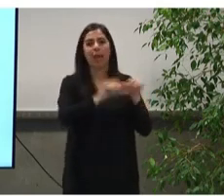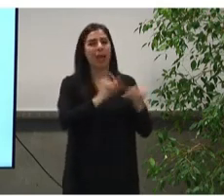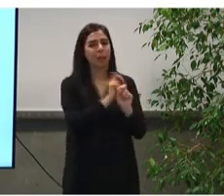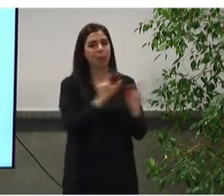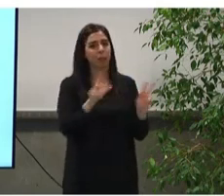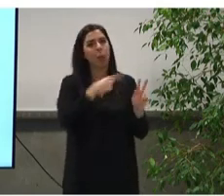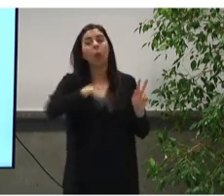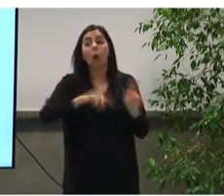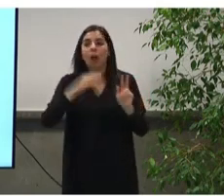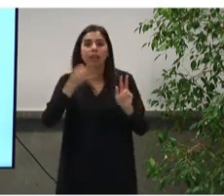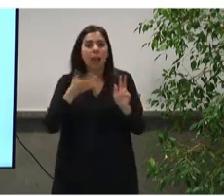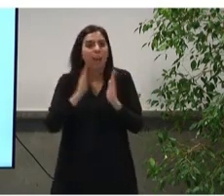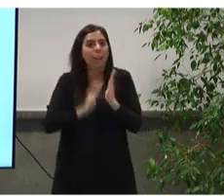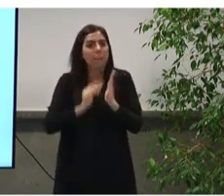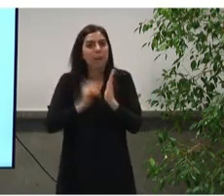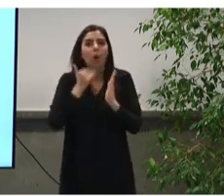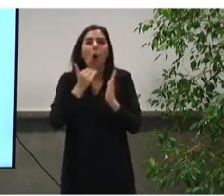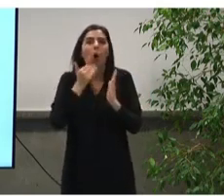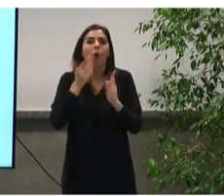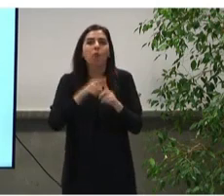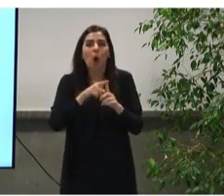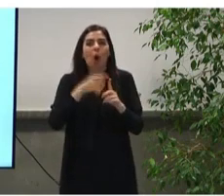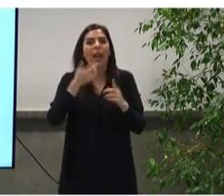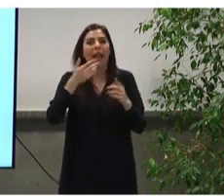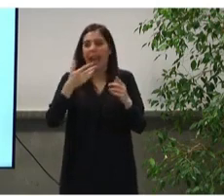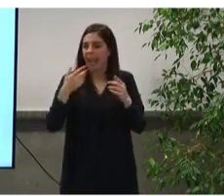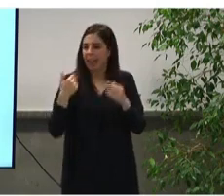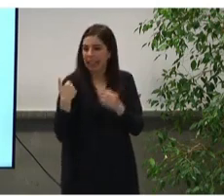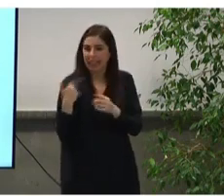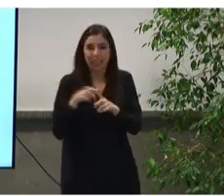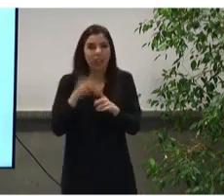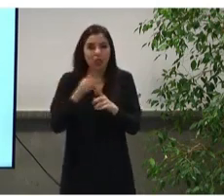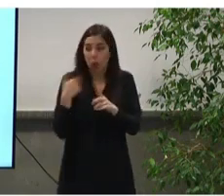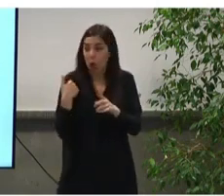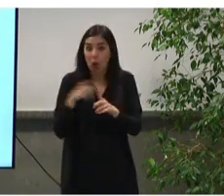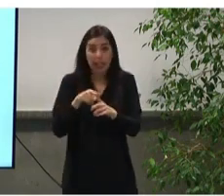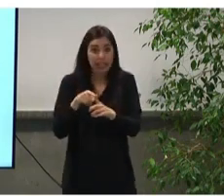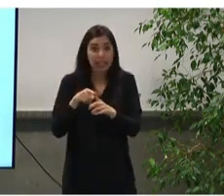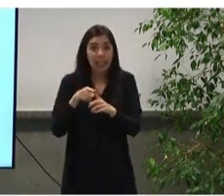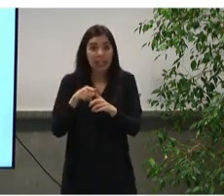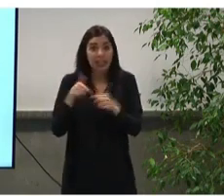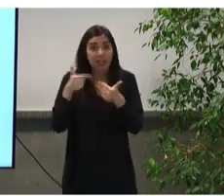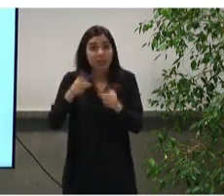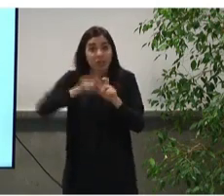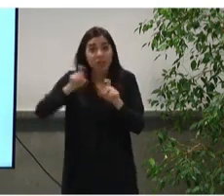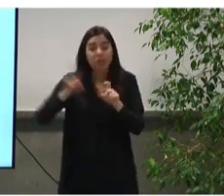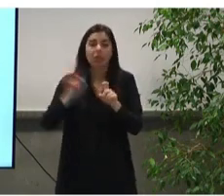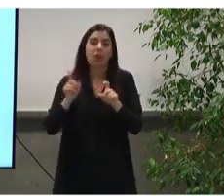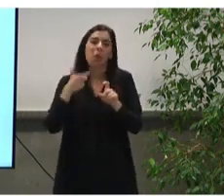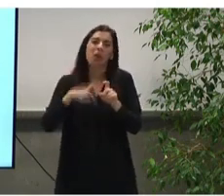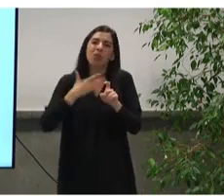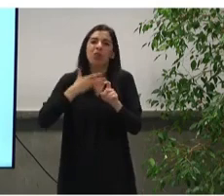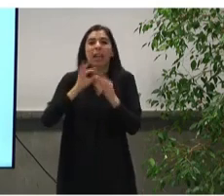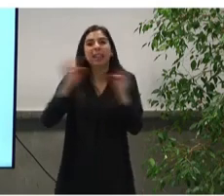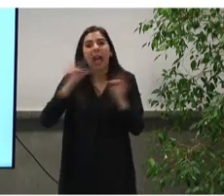Diciamo, siamo molto cauti a dare delle stime più recenti del 6 aprile, perché sappiamo che il dato viene modificato proprio dai tamponi che